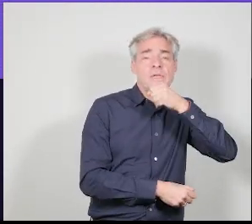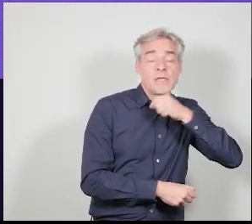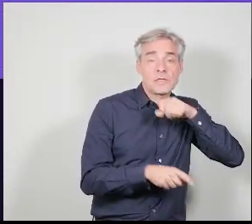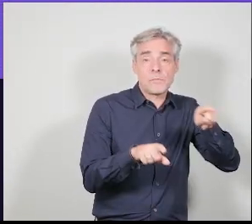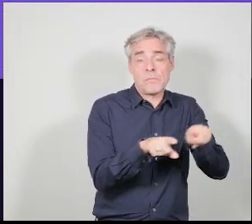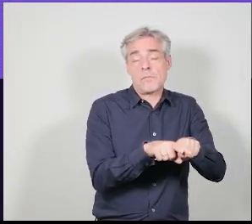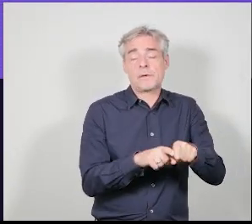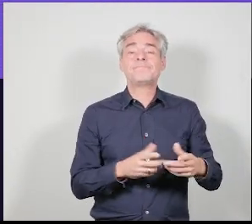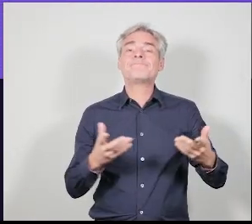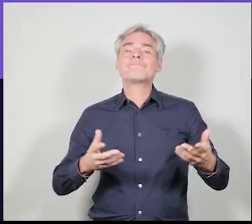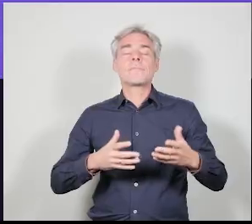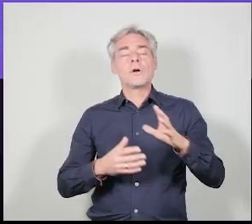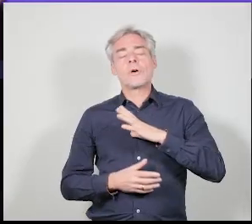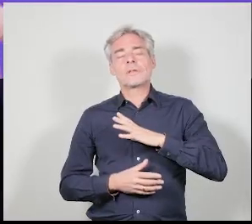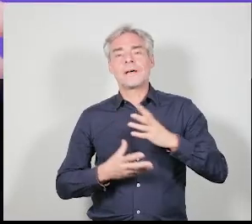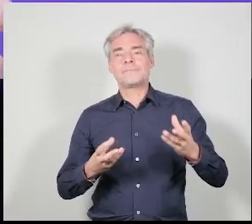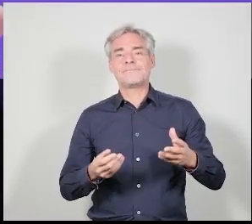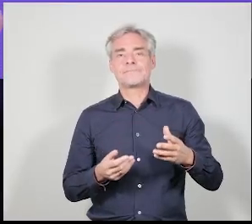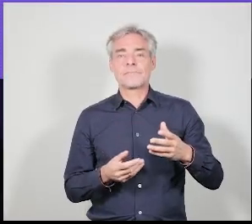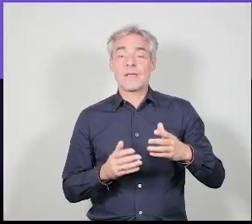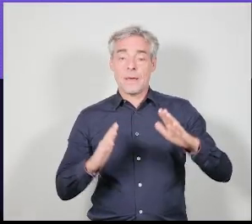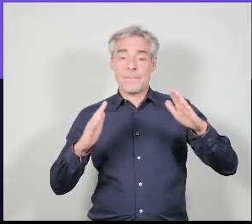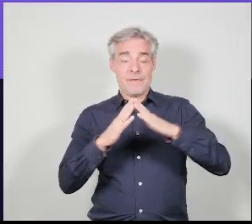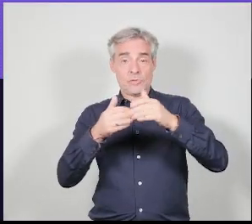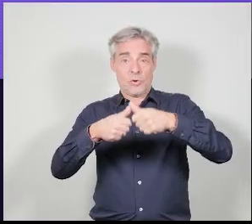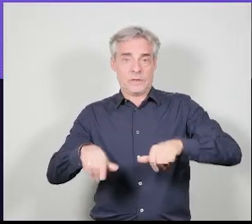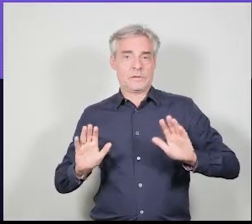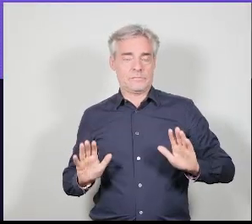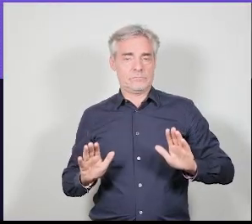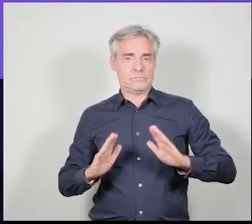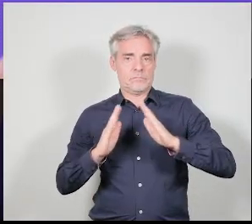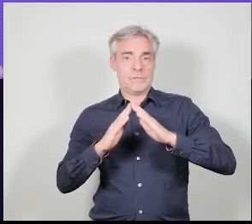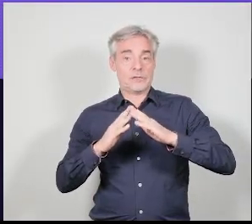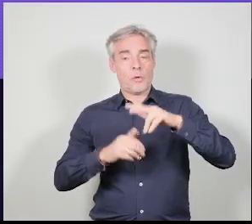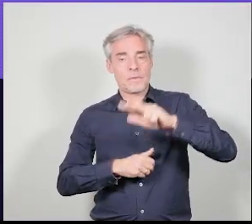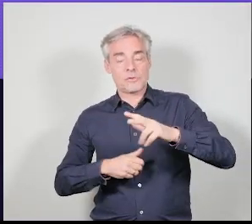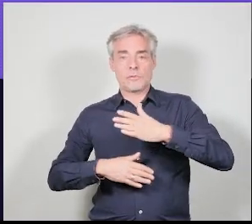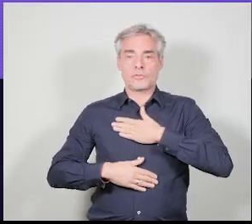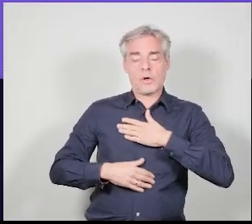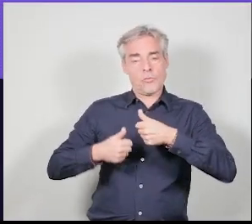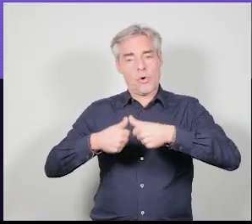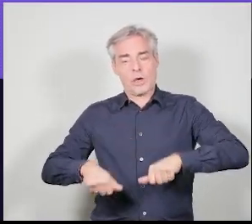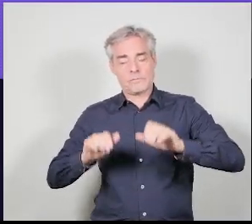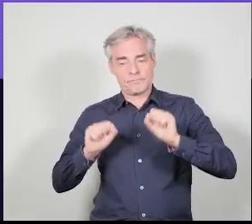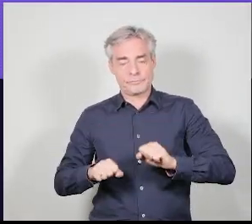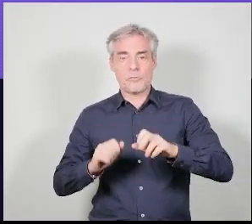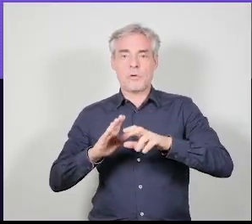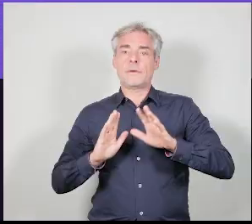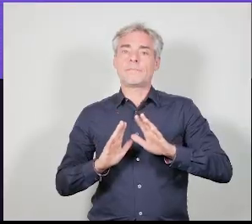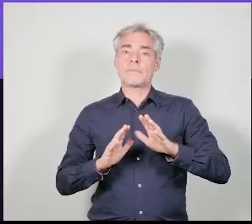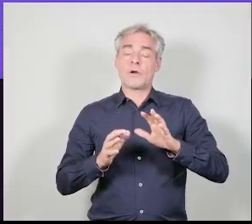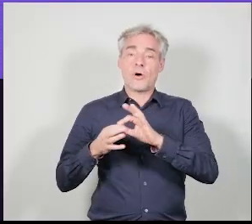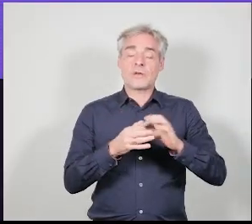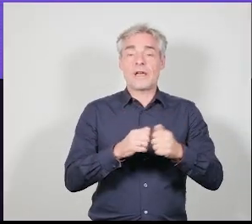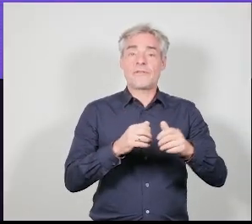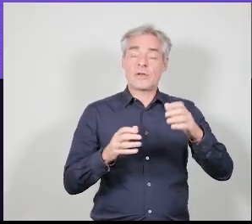aussi dans ce virage domiciliaire finalement, dans la façon de penser la politique du handicap.